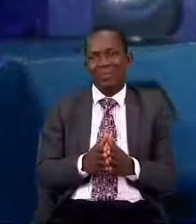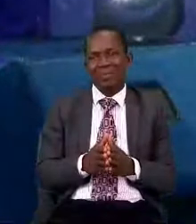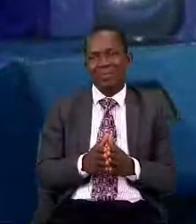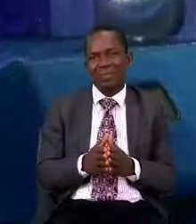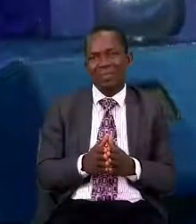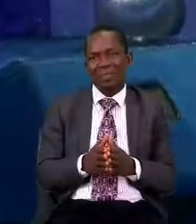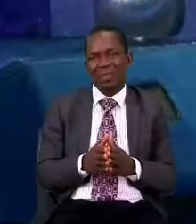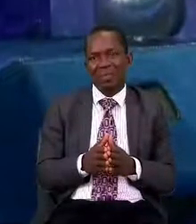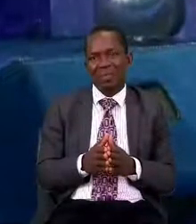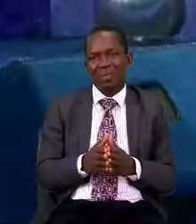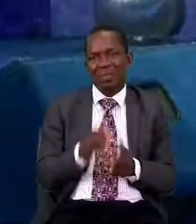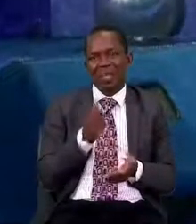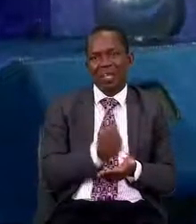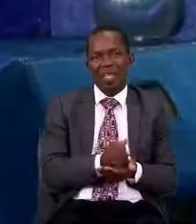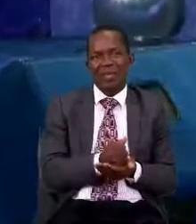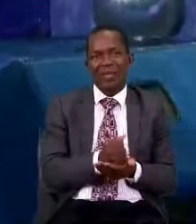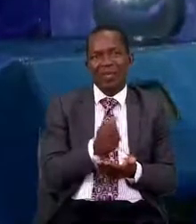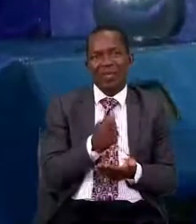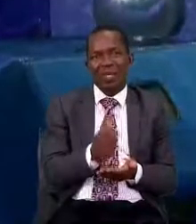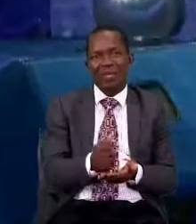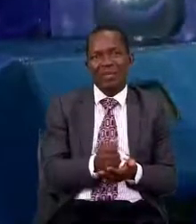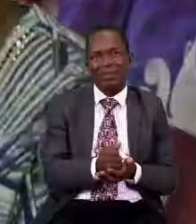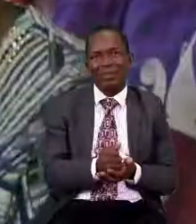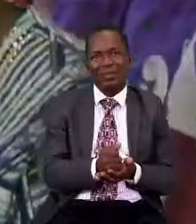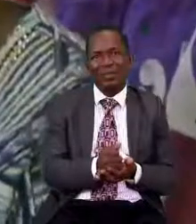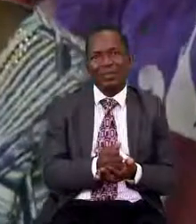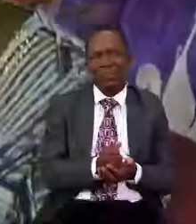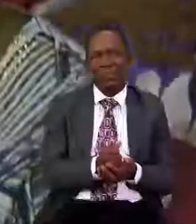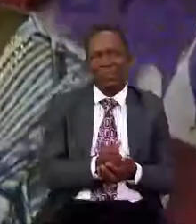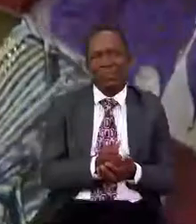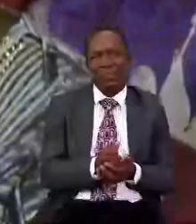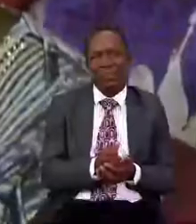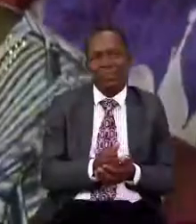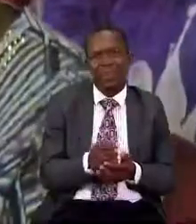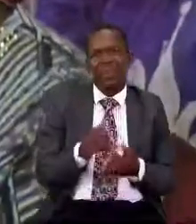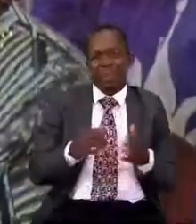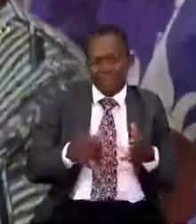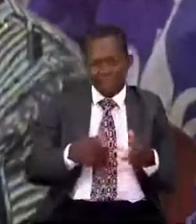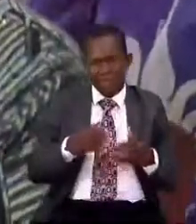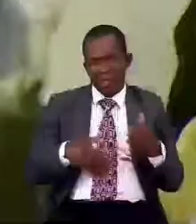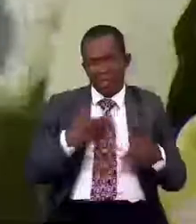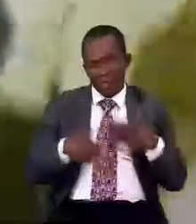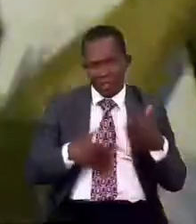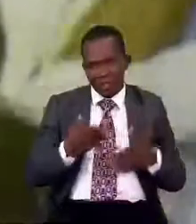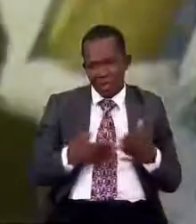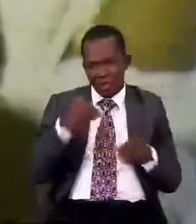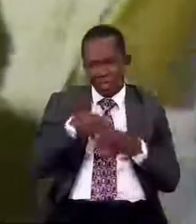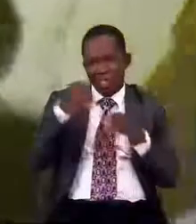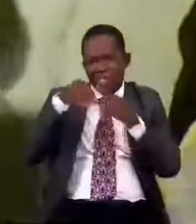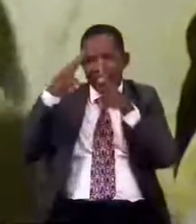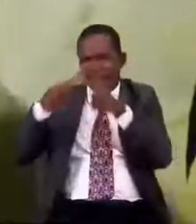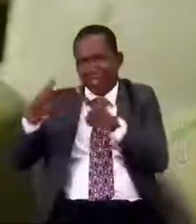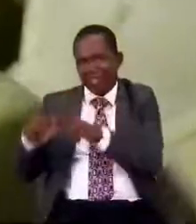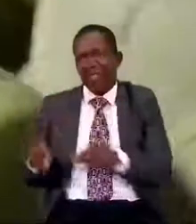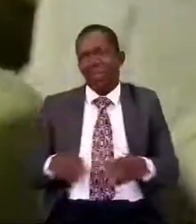La joie dans la ville. La joie dans votre vie. La joie dans